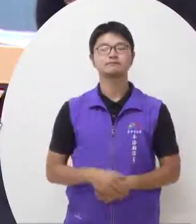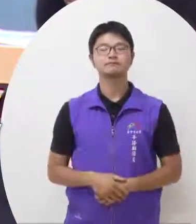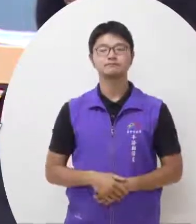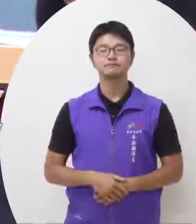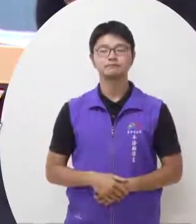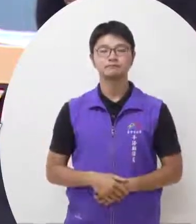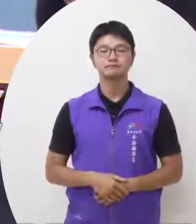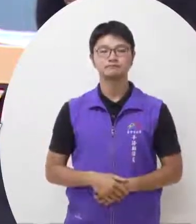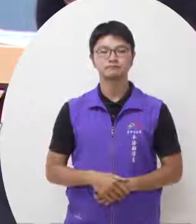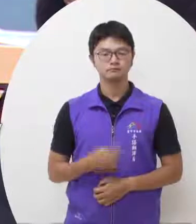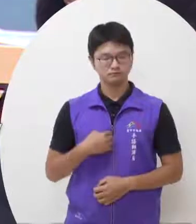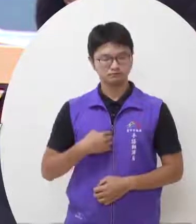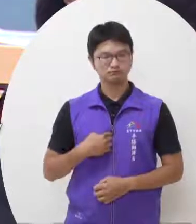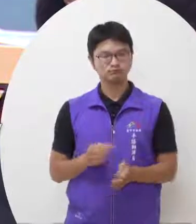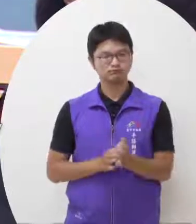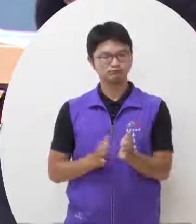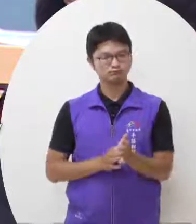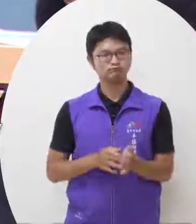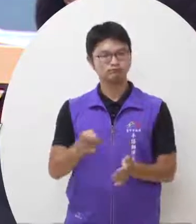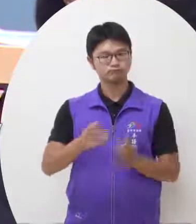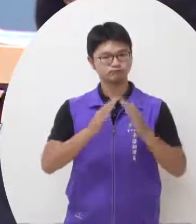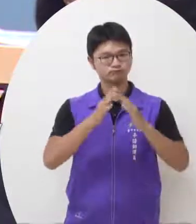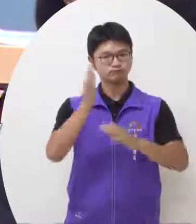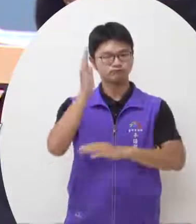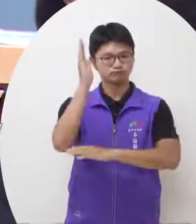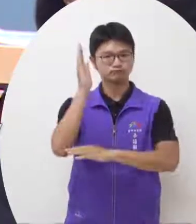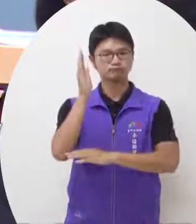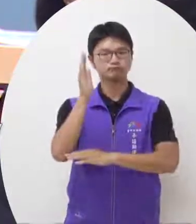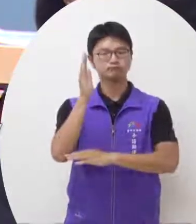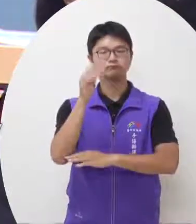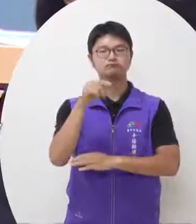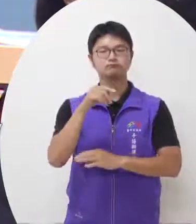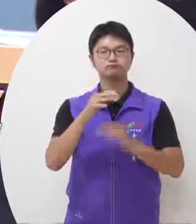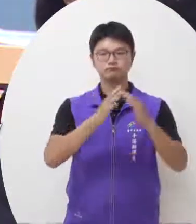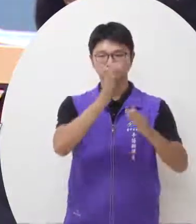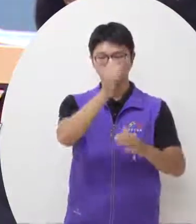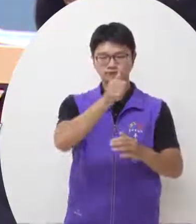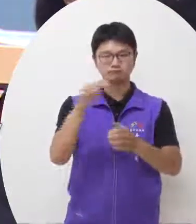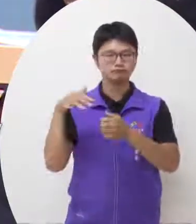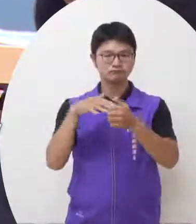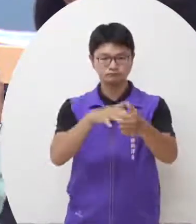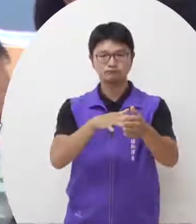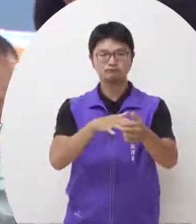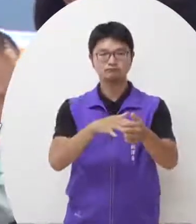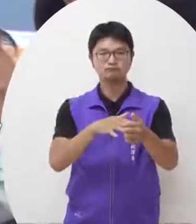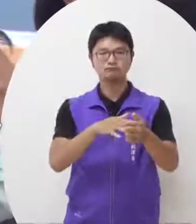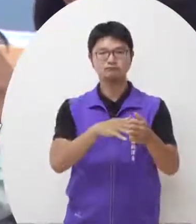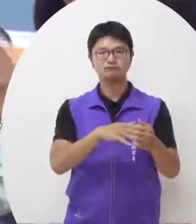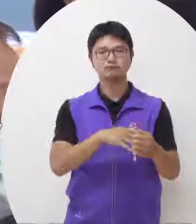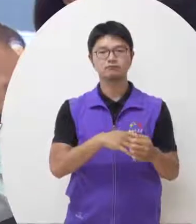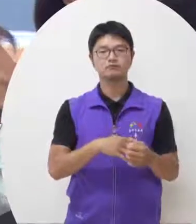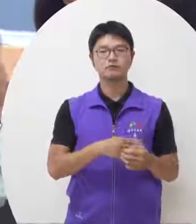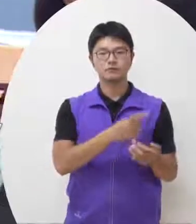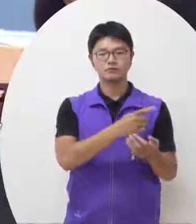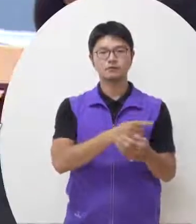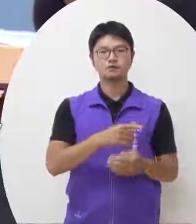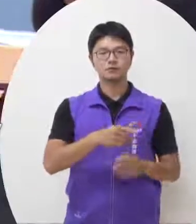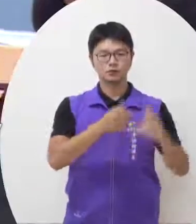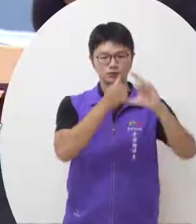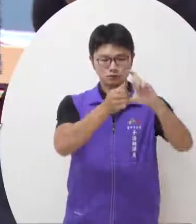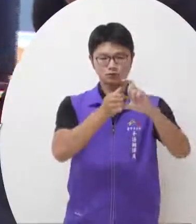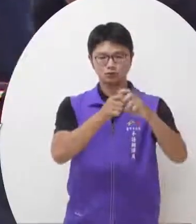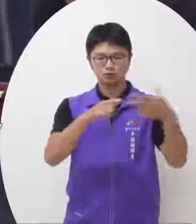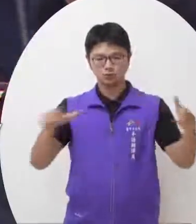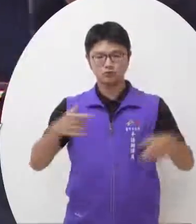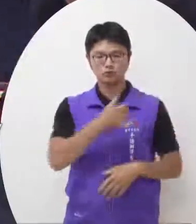非常肯定市政府在市长的领导之下，到各地区召开这个行